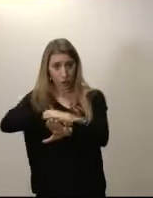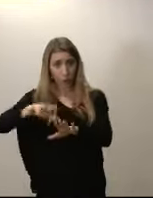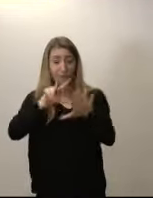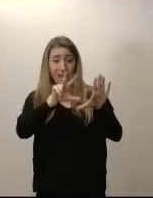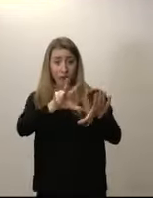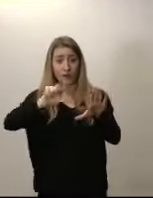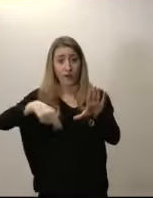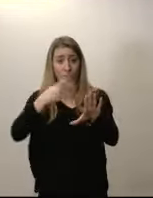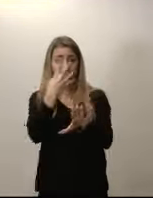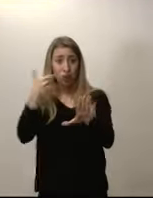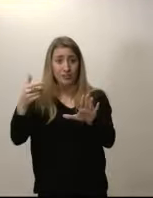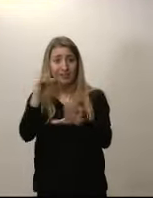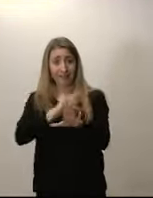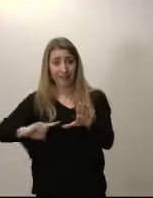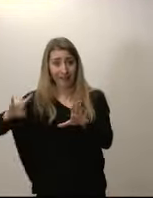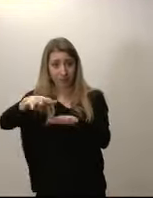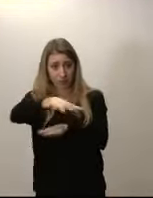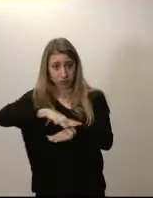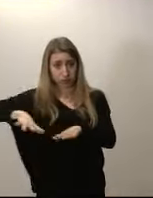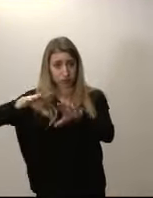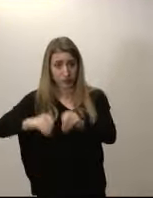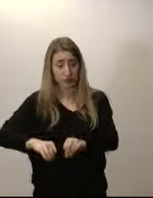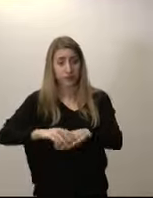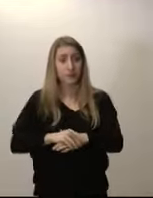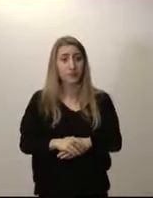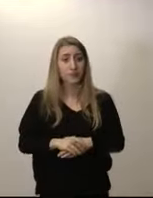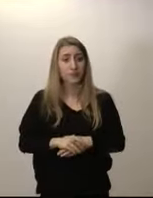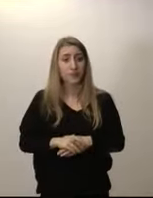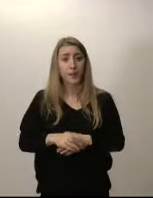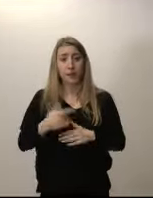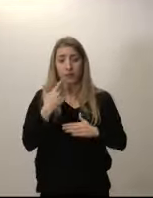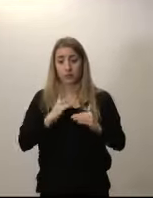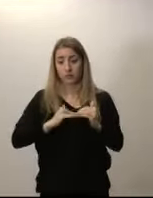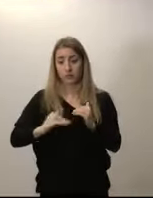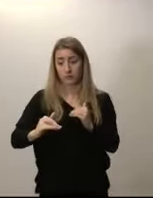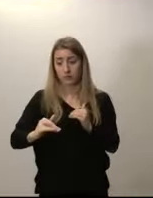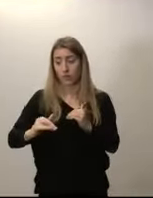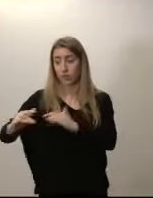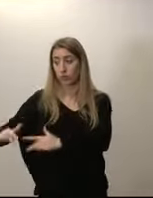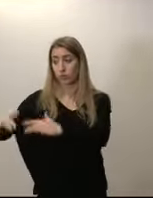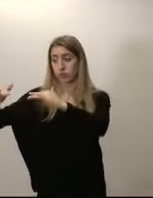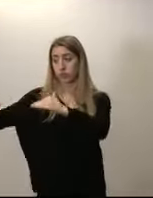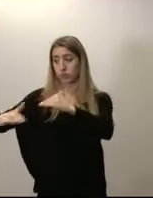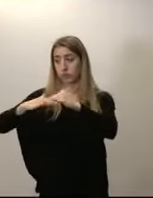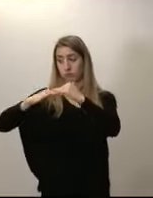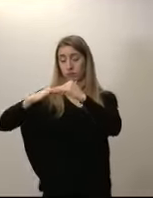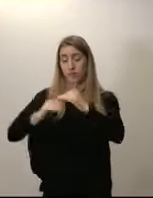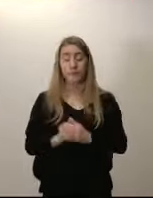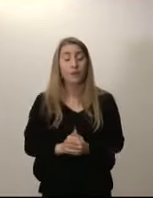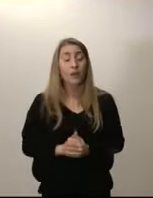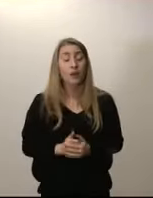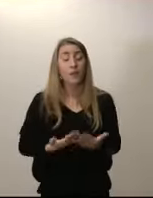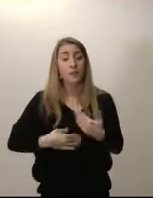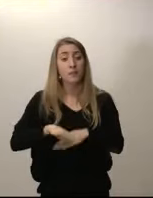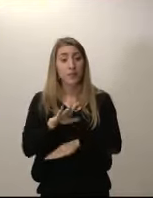46, situé dans la ZEC du Gassion, a positionné le niveau de la dalle du rez-de-chaussée au-dessous de la côte de crue 69. Cependant,